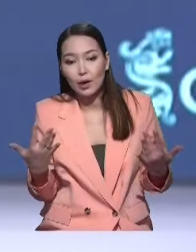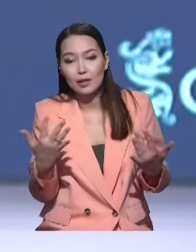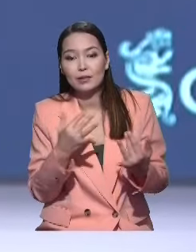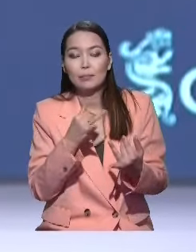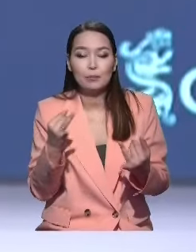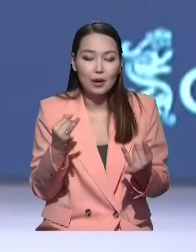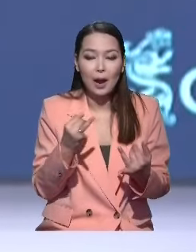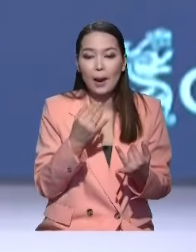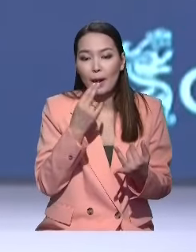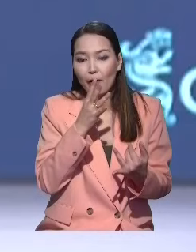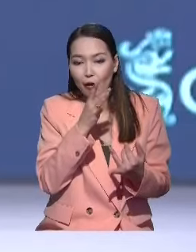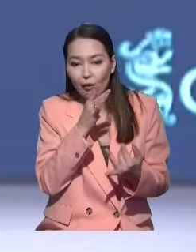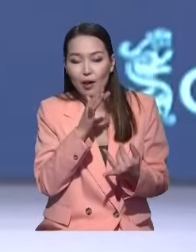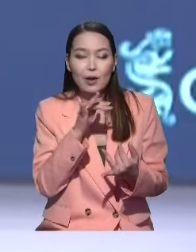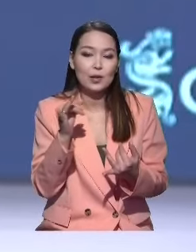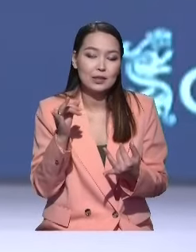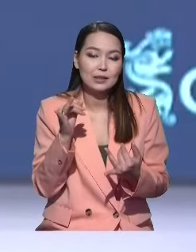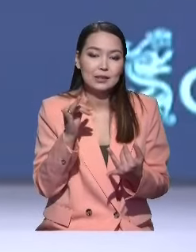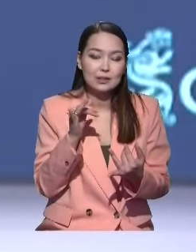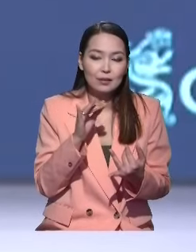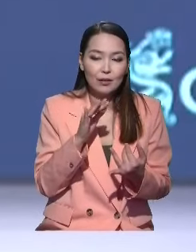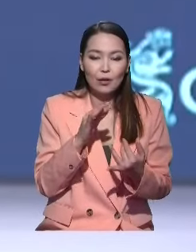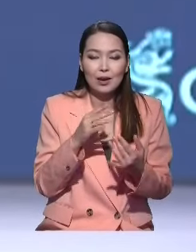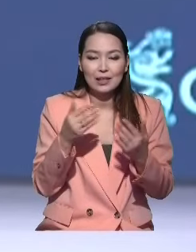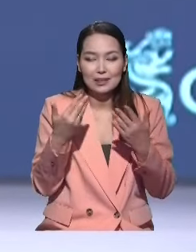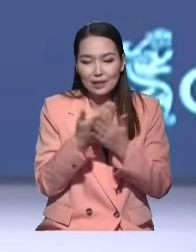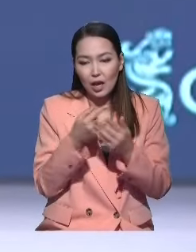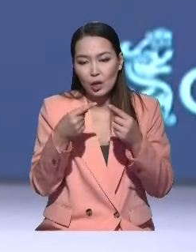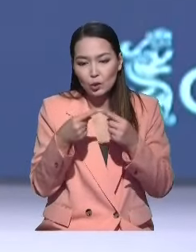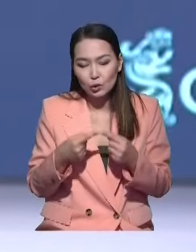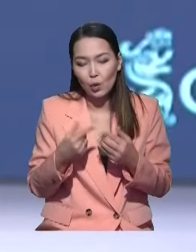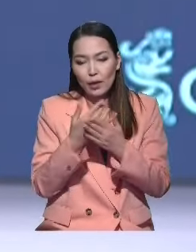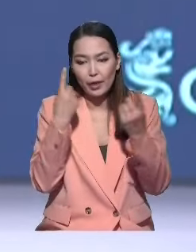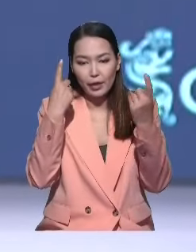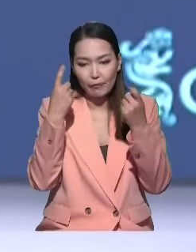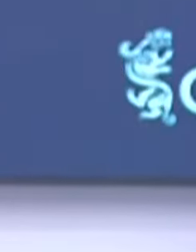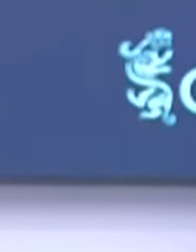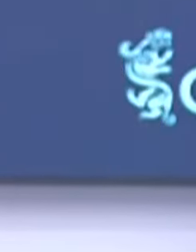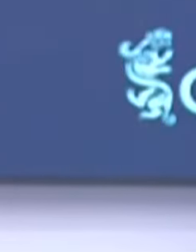шамасы бойынша нарықтық құны туралы мәліметтер негізінде айқындалатын болады.